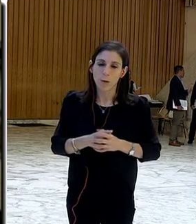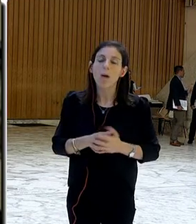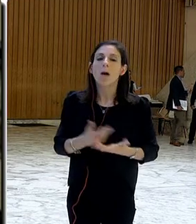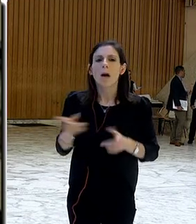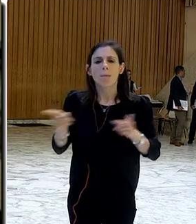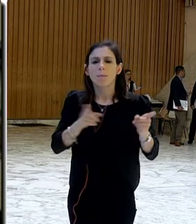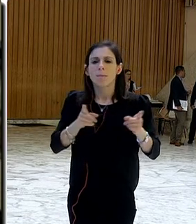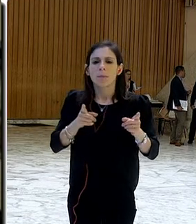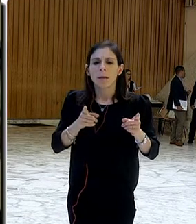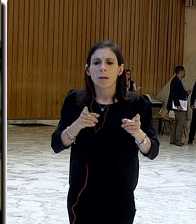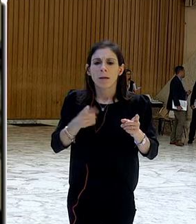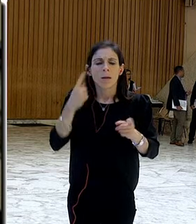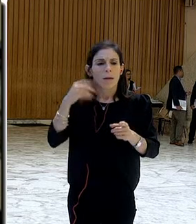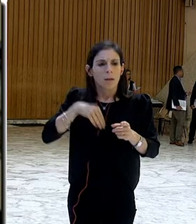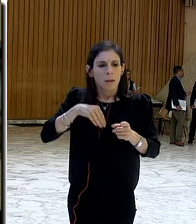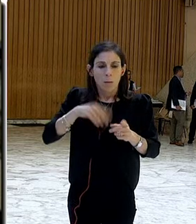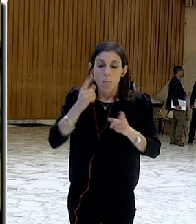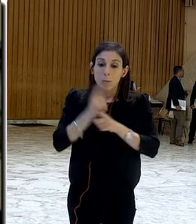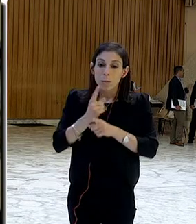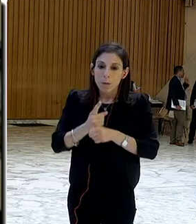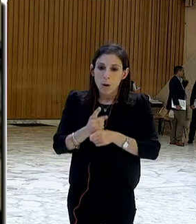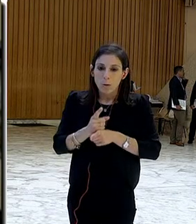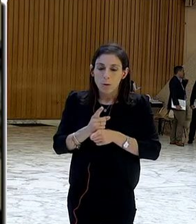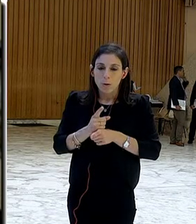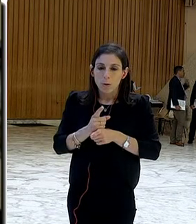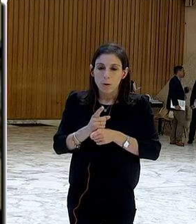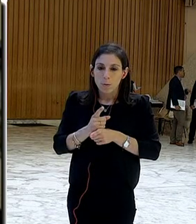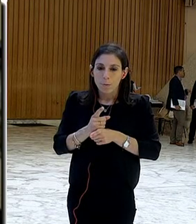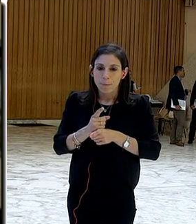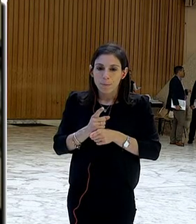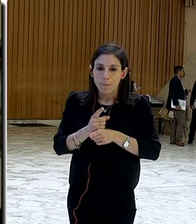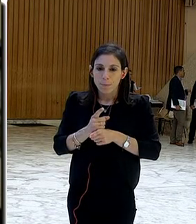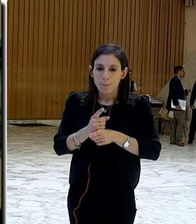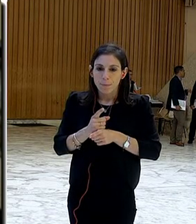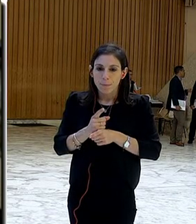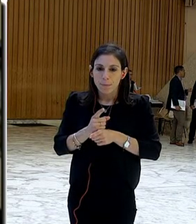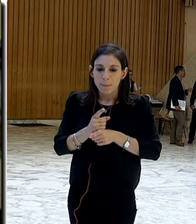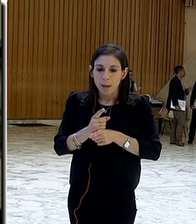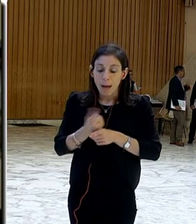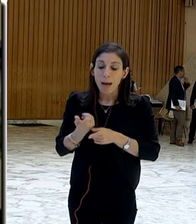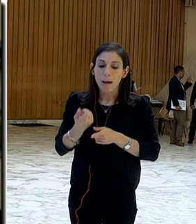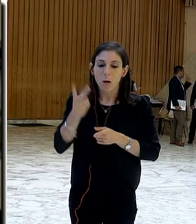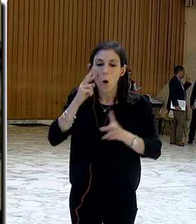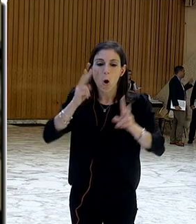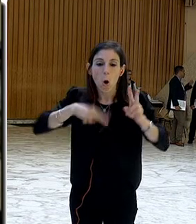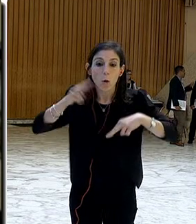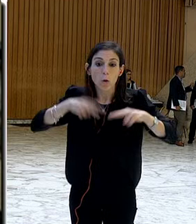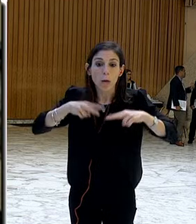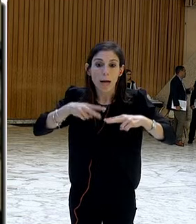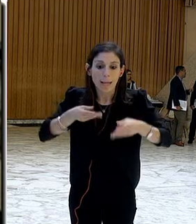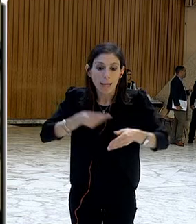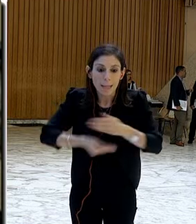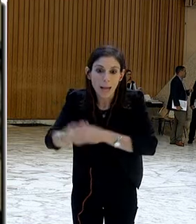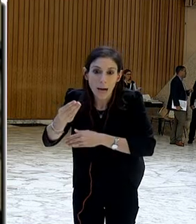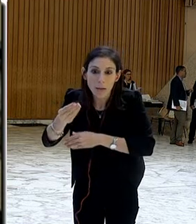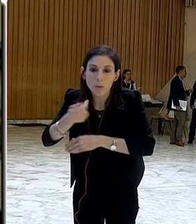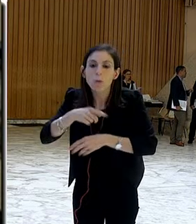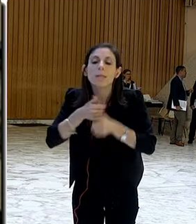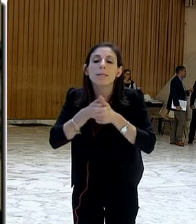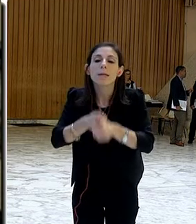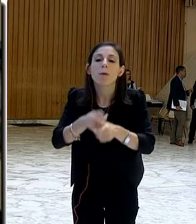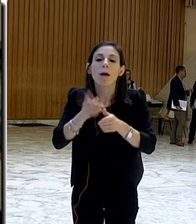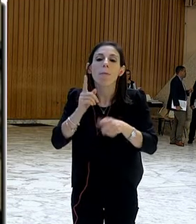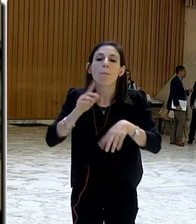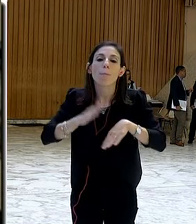la nécessité de comprendre comment réguler les naissances et nous avons choisi de suivre la méthode naturelle que